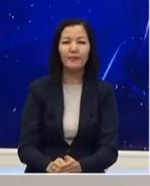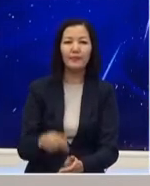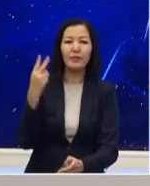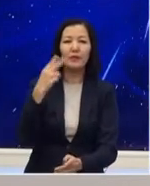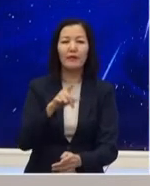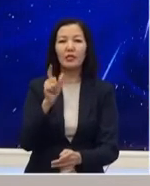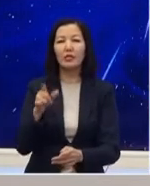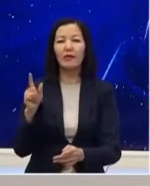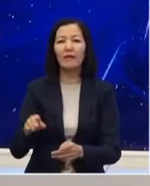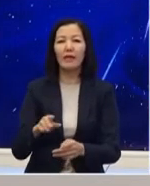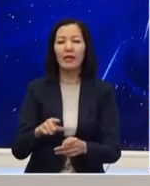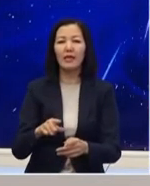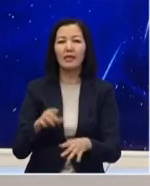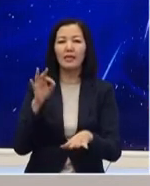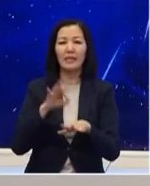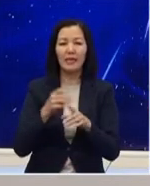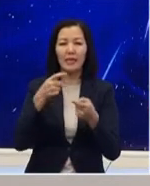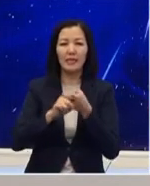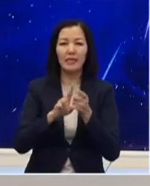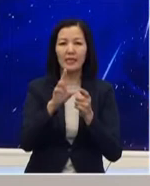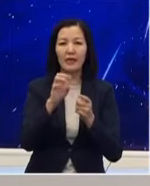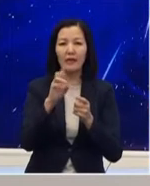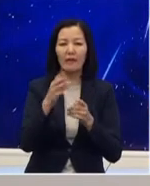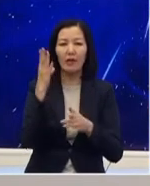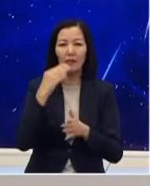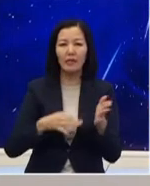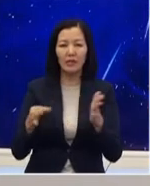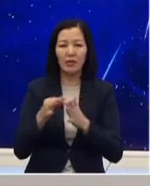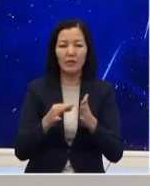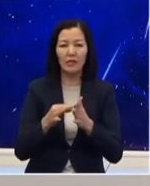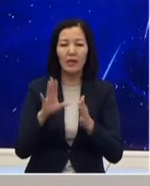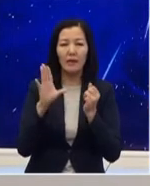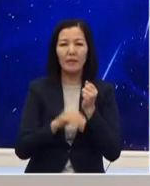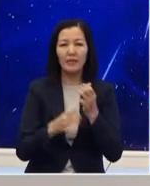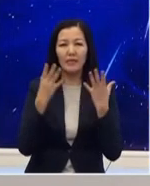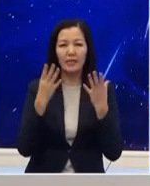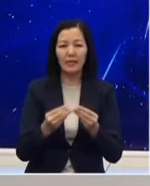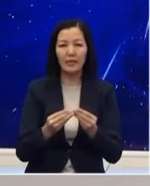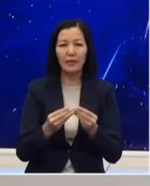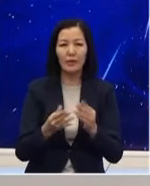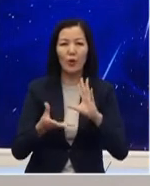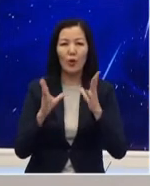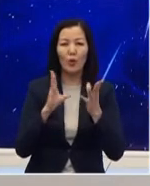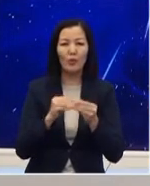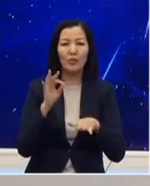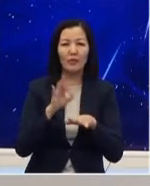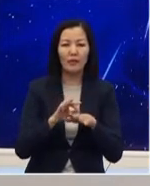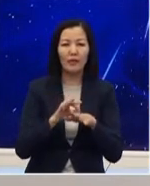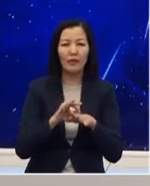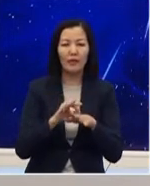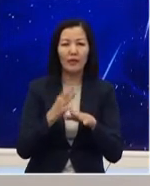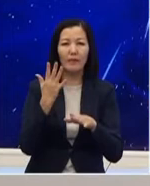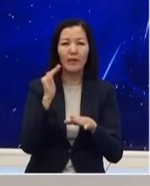Тем временем 20 человек заразились коронавирусом в Алматинской области за последние сутки. Общее число заболевших